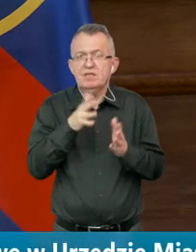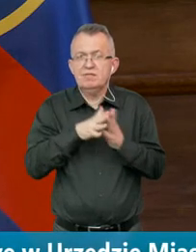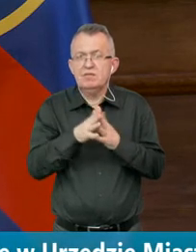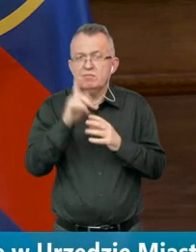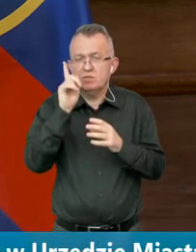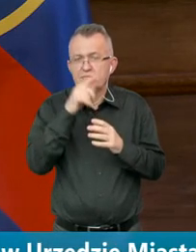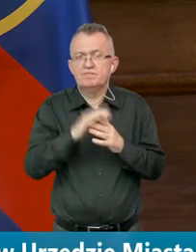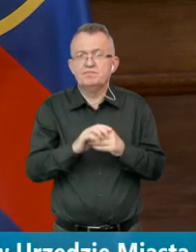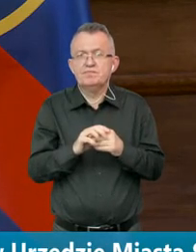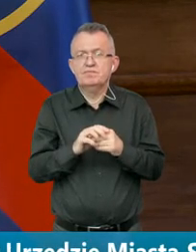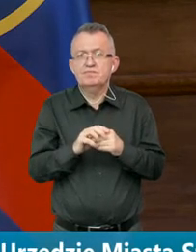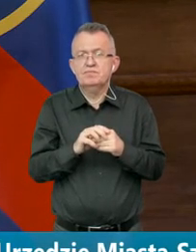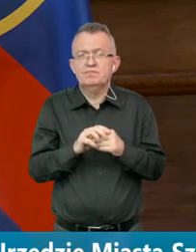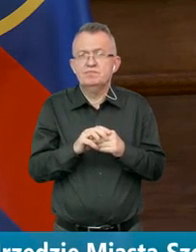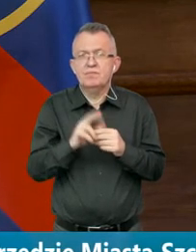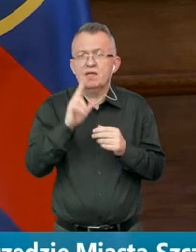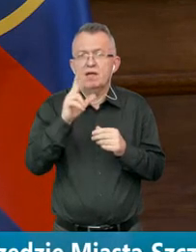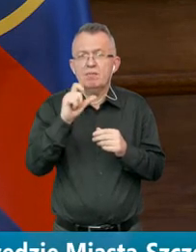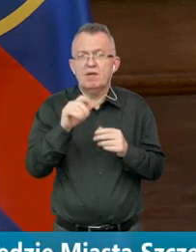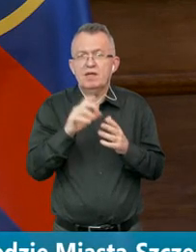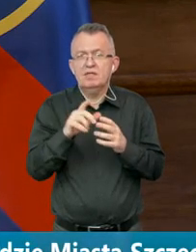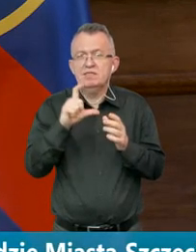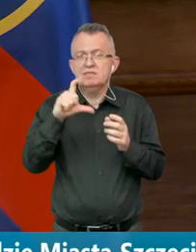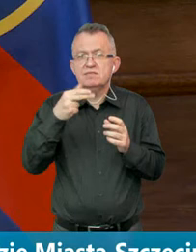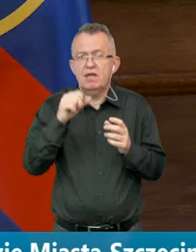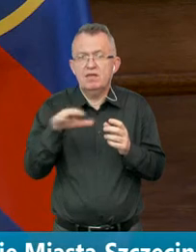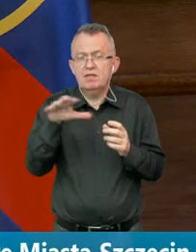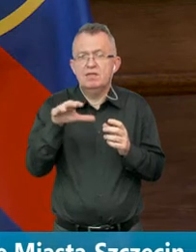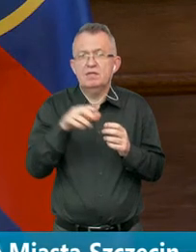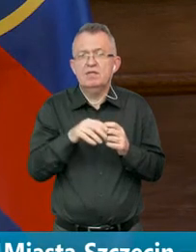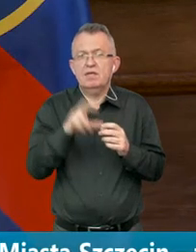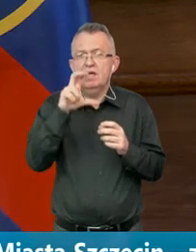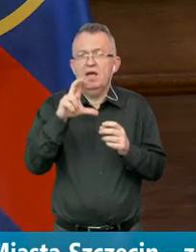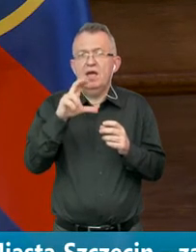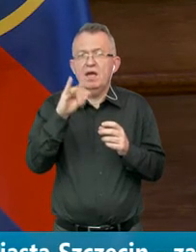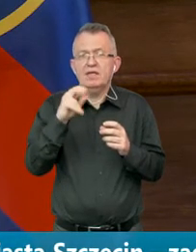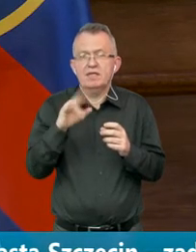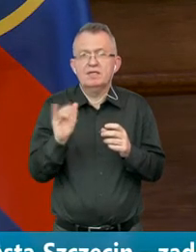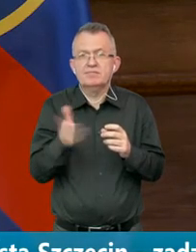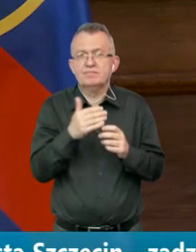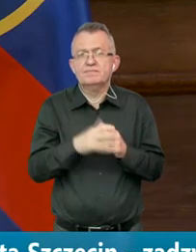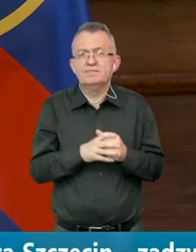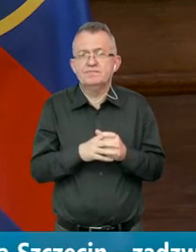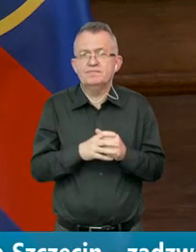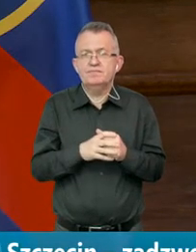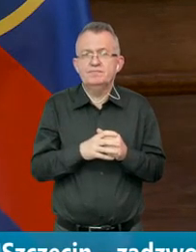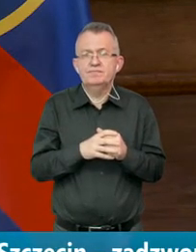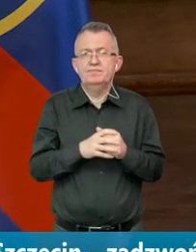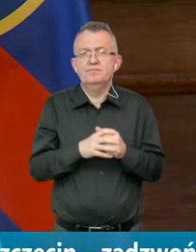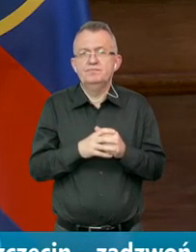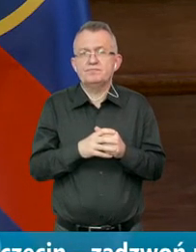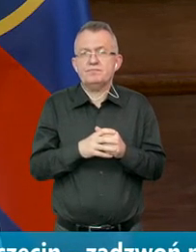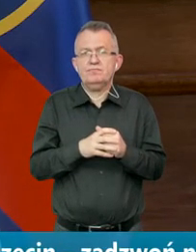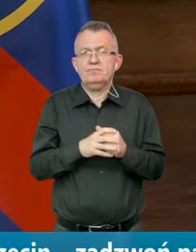wysiedlanie mieszkańców Kępy Parnickiej, Celna, Hejki? Pani Małgorzato,